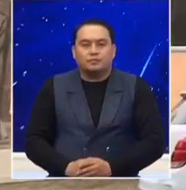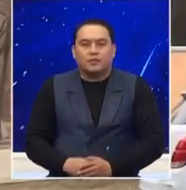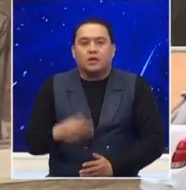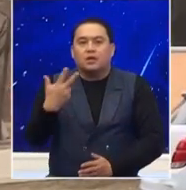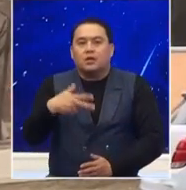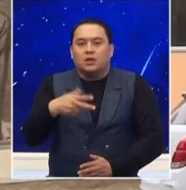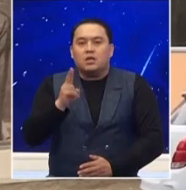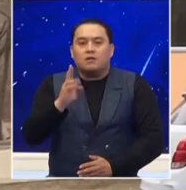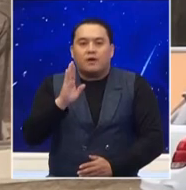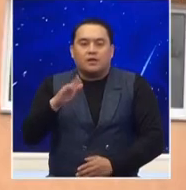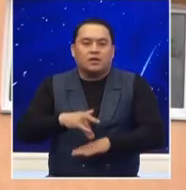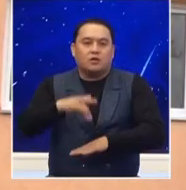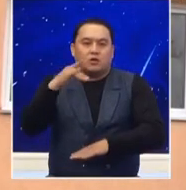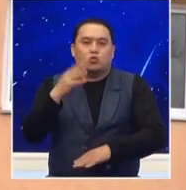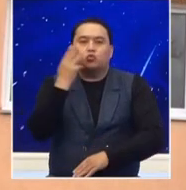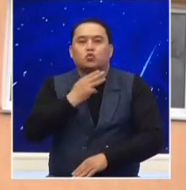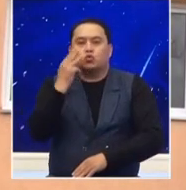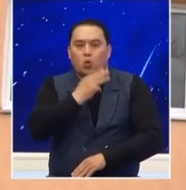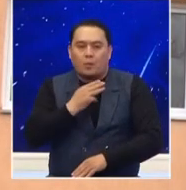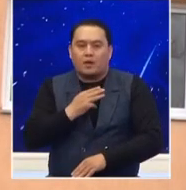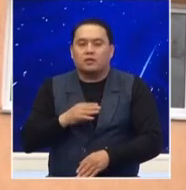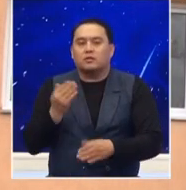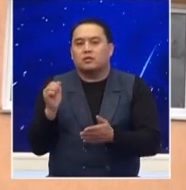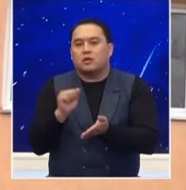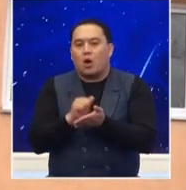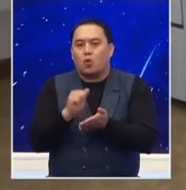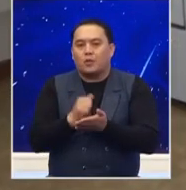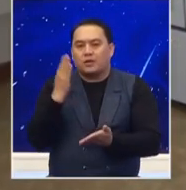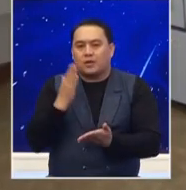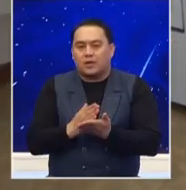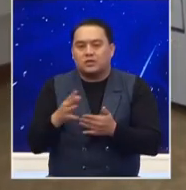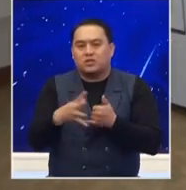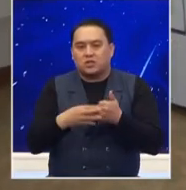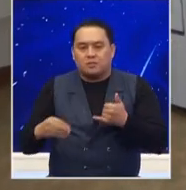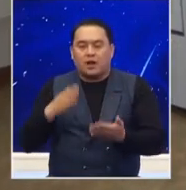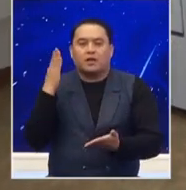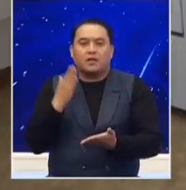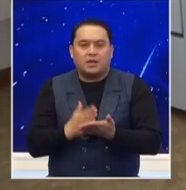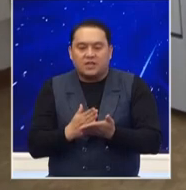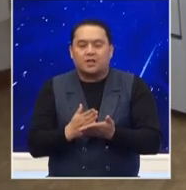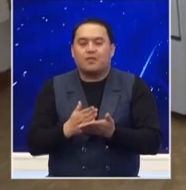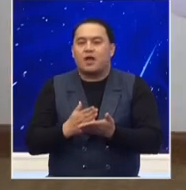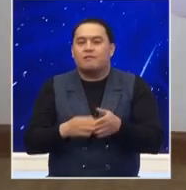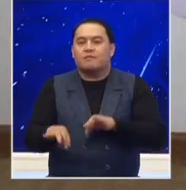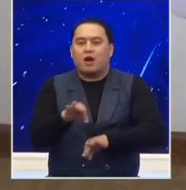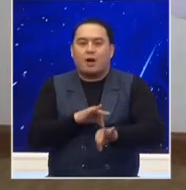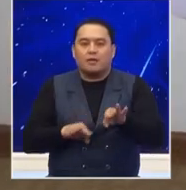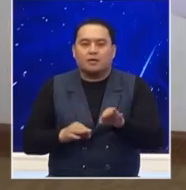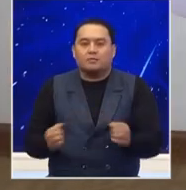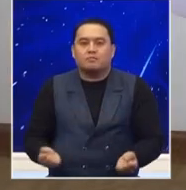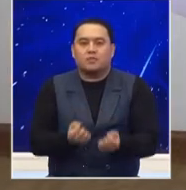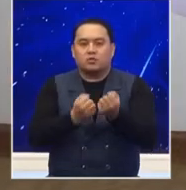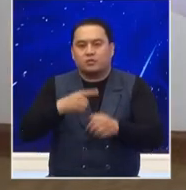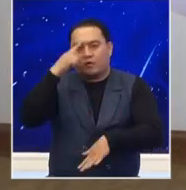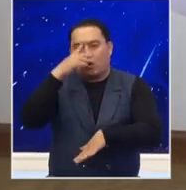30-квартирный арендный дом намерены построить в Уштобе. Все необходимые документы имеются. Земля определена. Для реализации проекта требуется поддержка